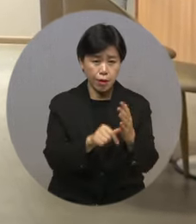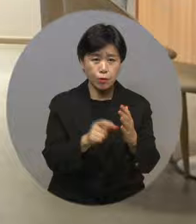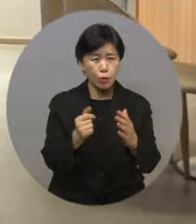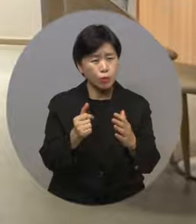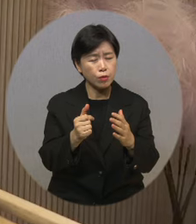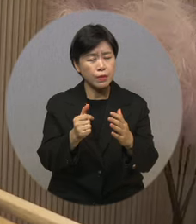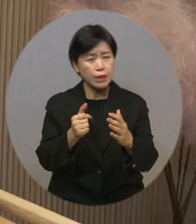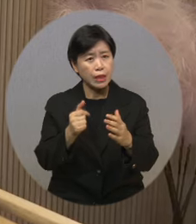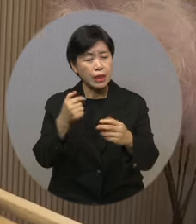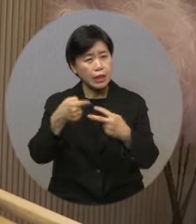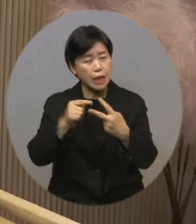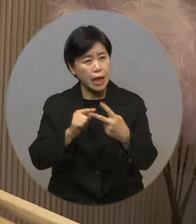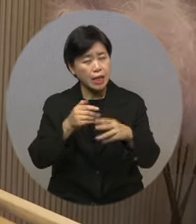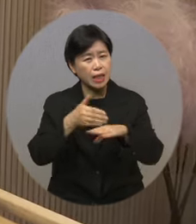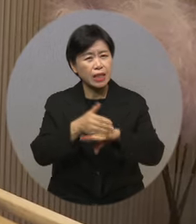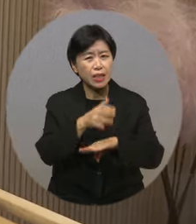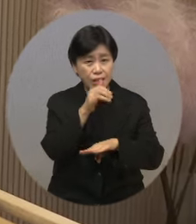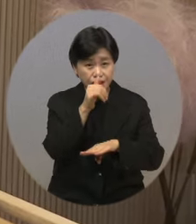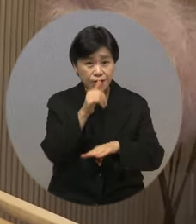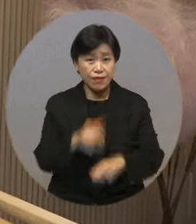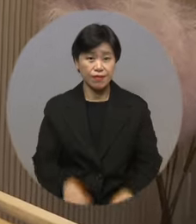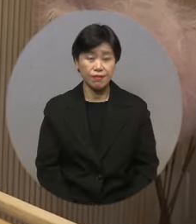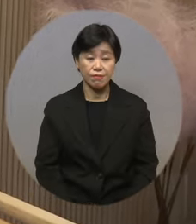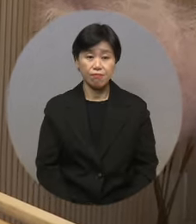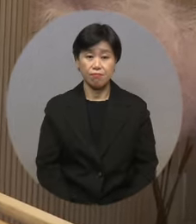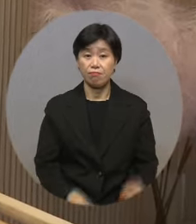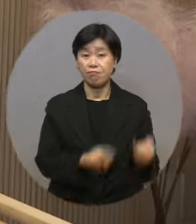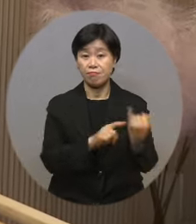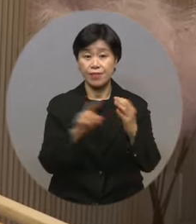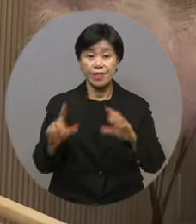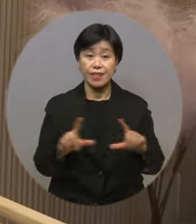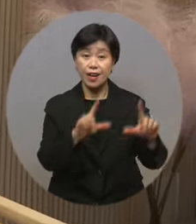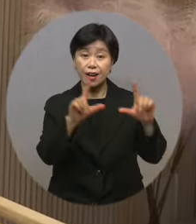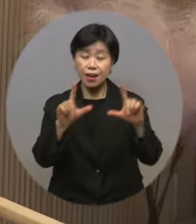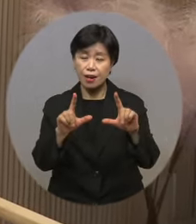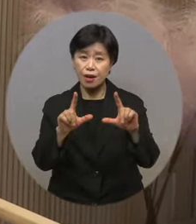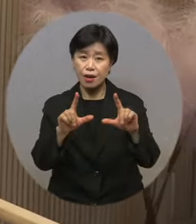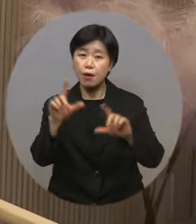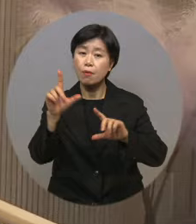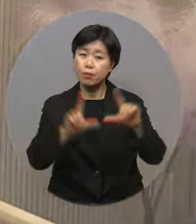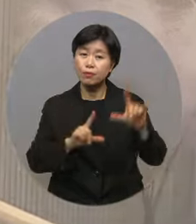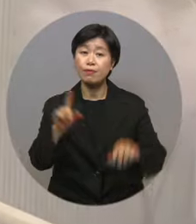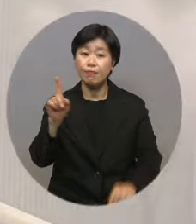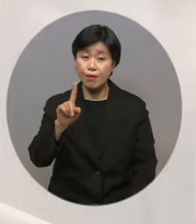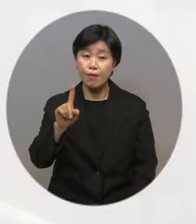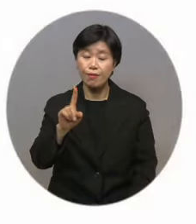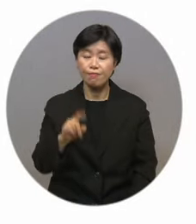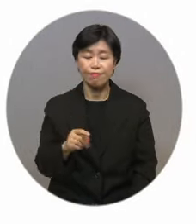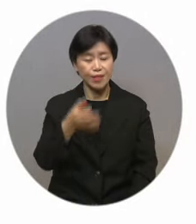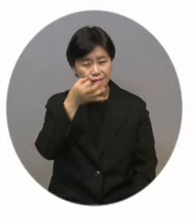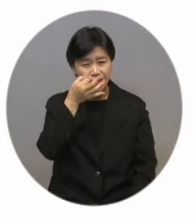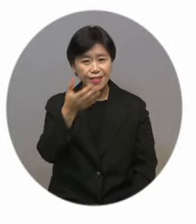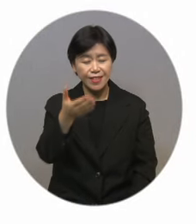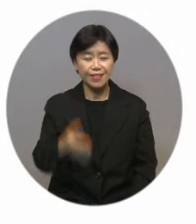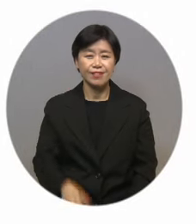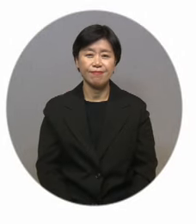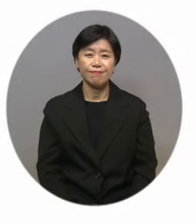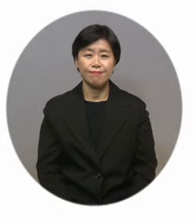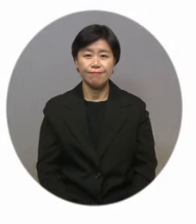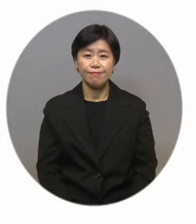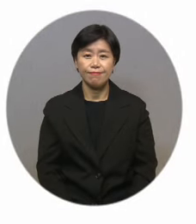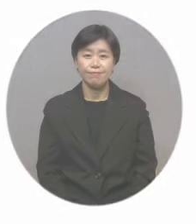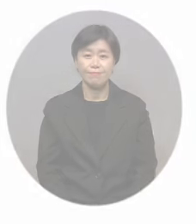느린 세상을 살아가는 지연 씨의 세상은 어떤 모습일까요? 지연 씨의 하루로 들어가 봅니다.